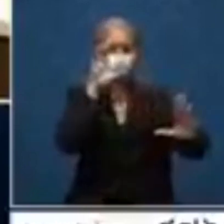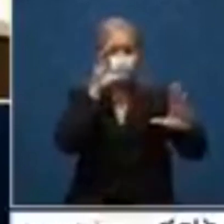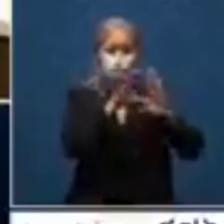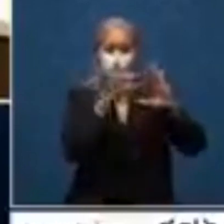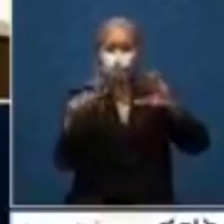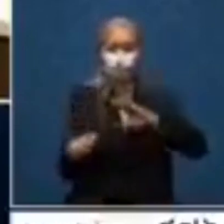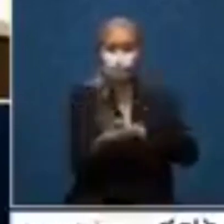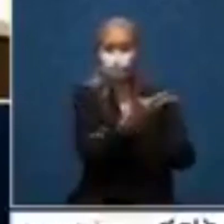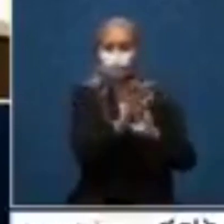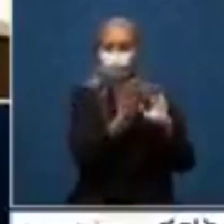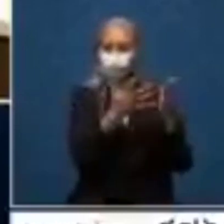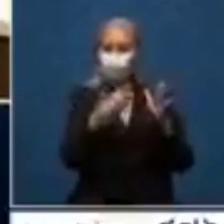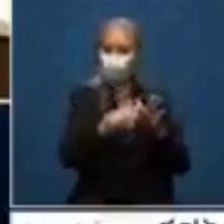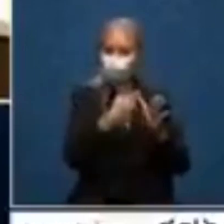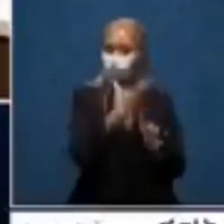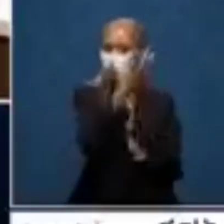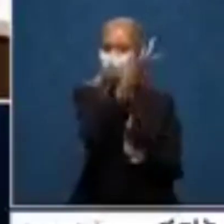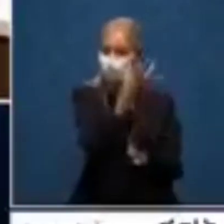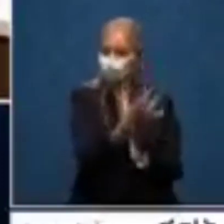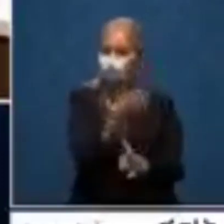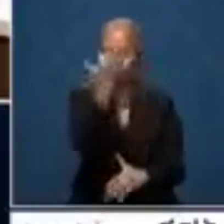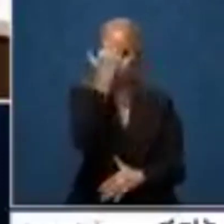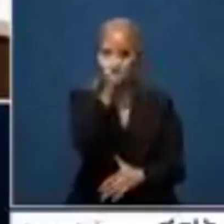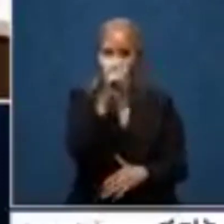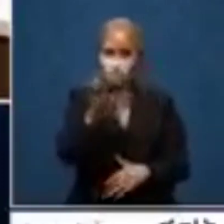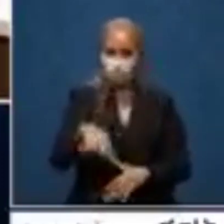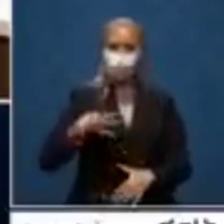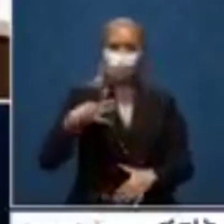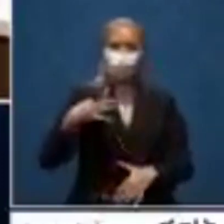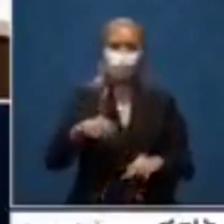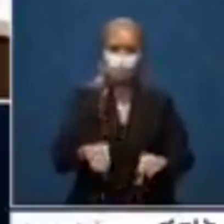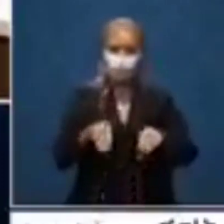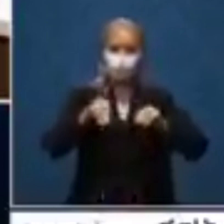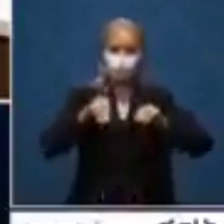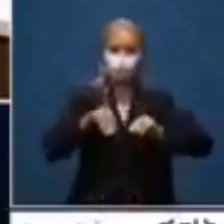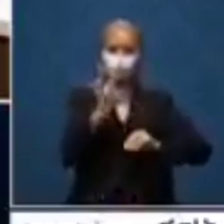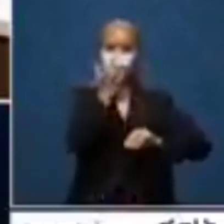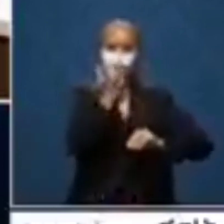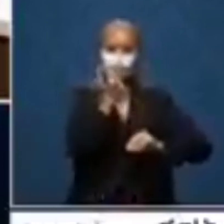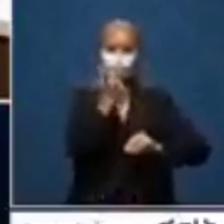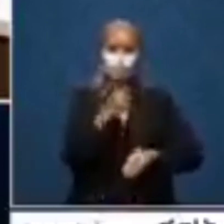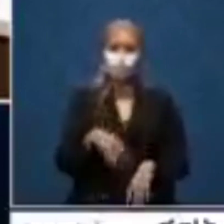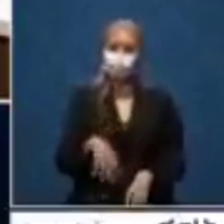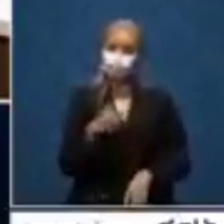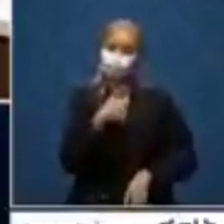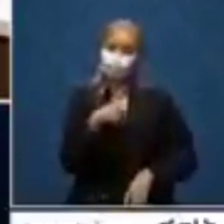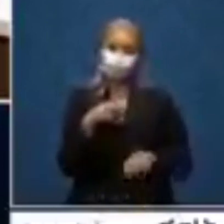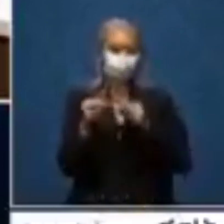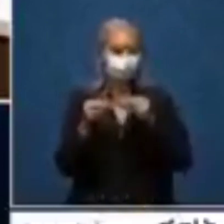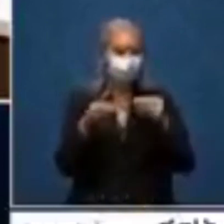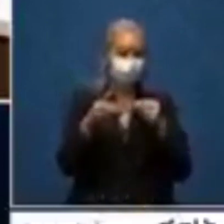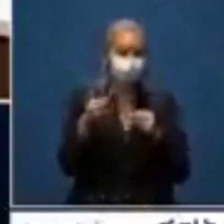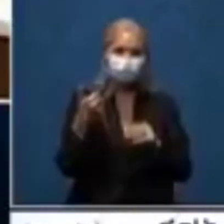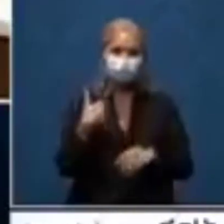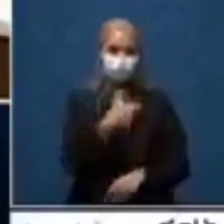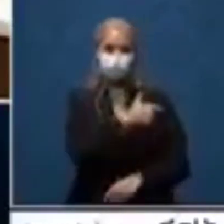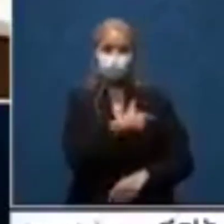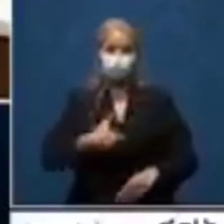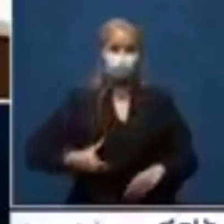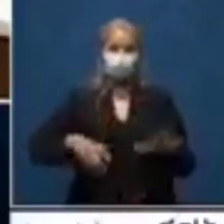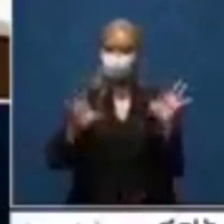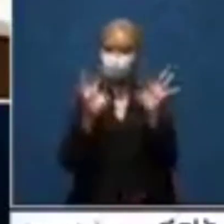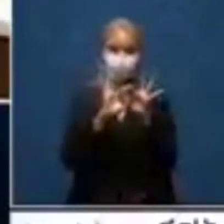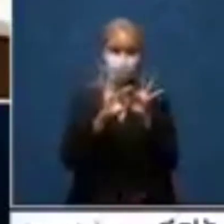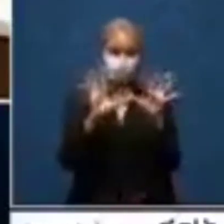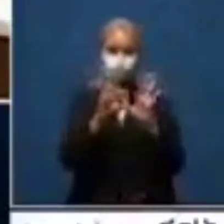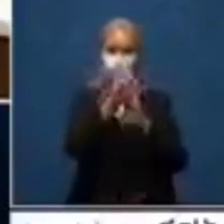ขึ้นจอค่ะเพียงแค่มีภาพพรมแดงเท่านั้นท่านประธานก็อ่อนไหวขนาดนี้แล้วหรอคะไม่ได้เกี่ยวกับสถาบันกษัตริย์ดิฉันกำลังจะพูดถึงระ